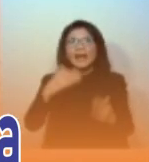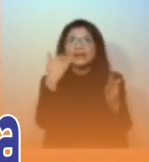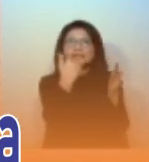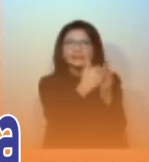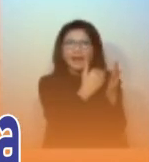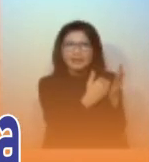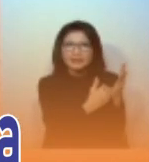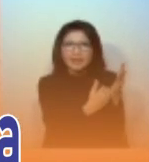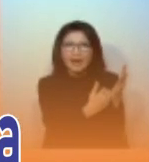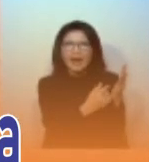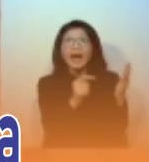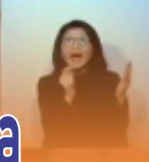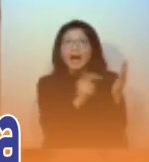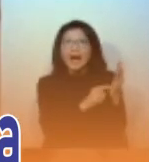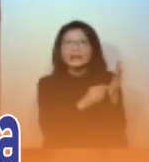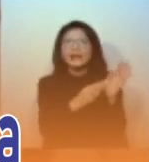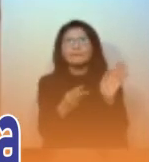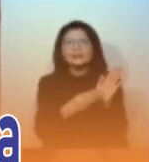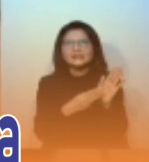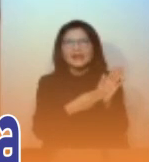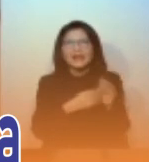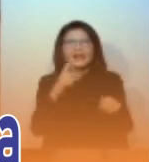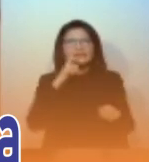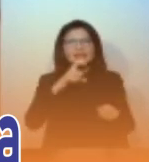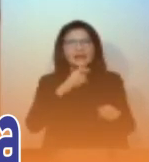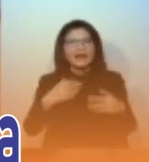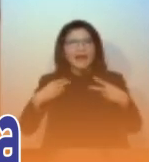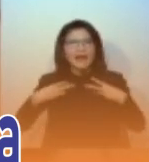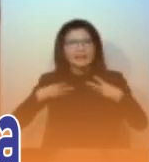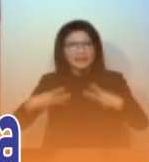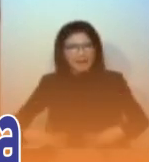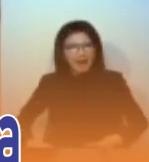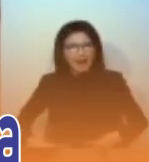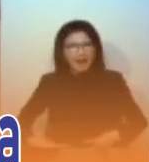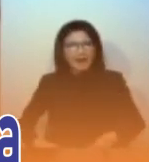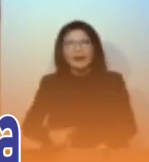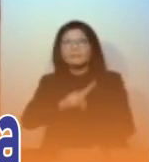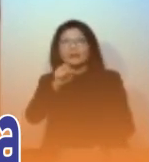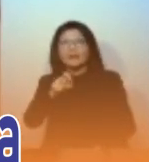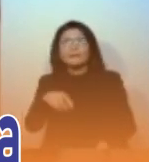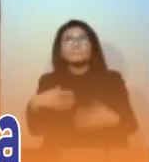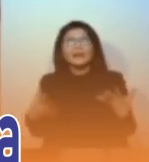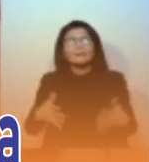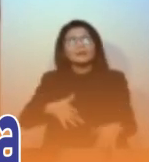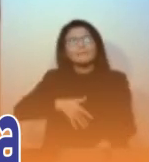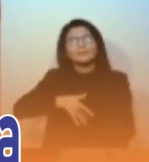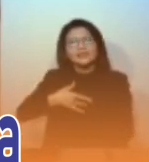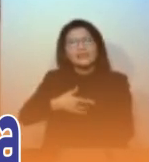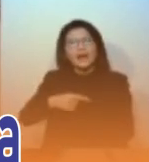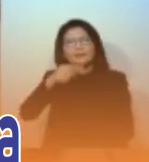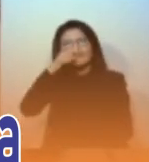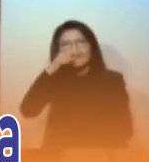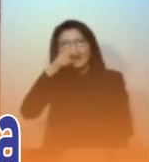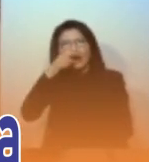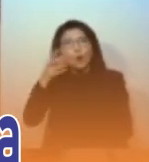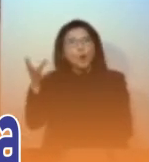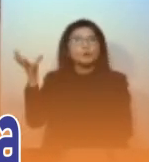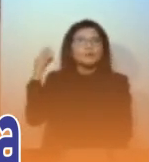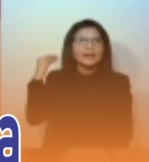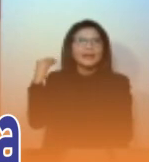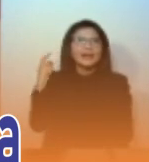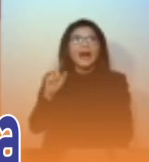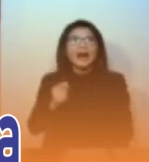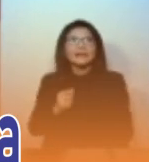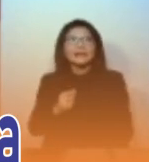persyaratannya bermasalah secara etika, pertanyaan saya, apa perasaan Bapak ketika mendengar bahwa ada